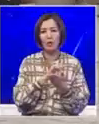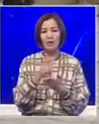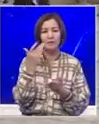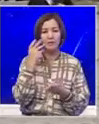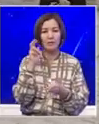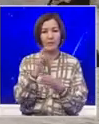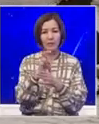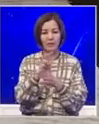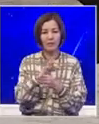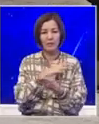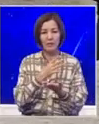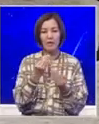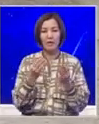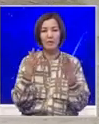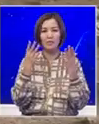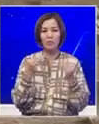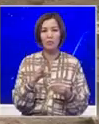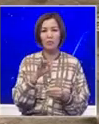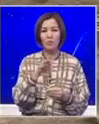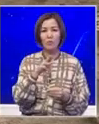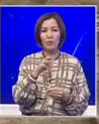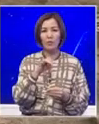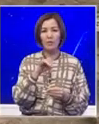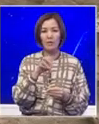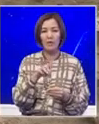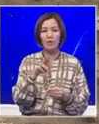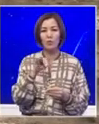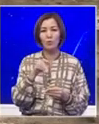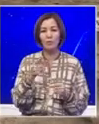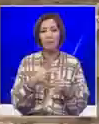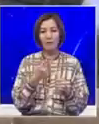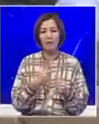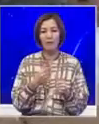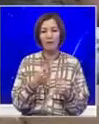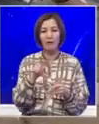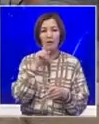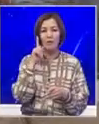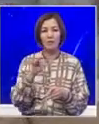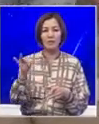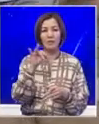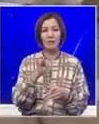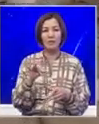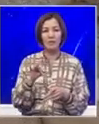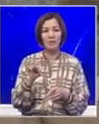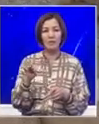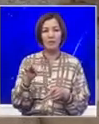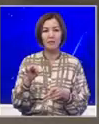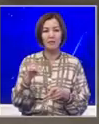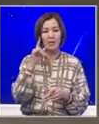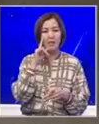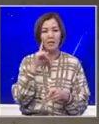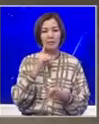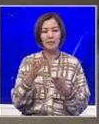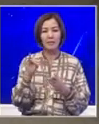қала отырардан қалған орын қазір отырар төбе деген атпен белгілі. Бір ел жобасындағы этнос жастары тарих қатпарларында қазақтың тамыры